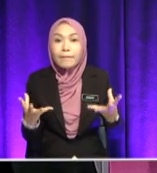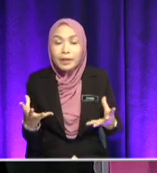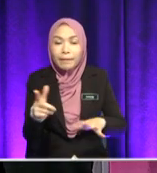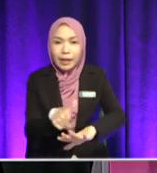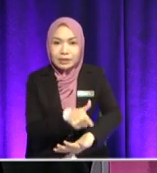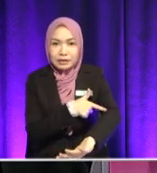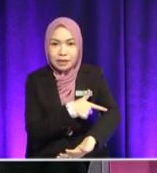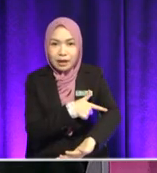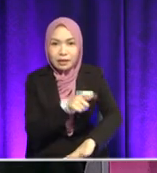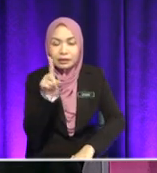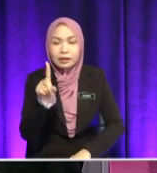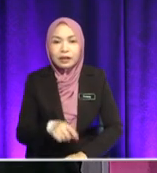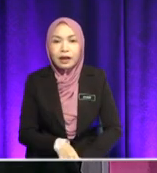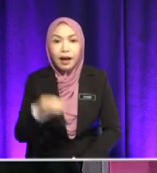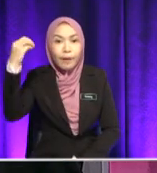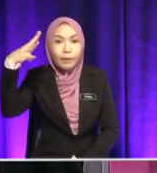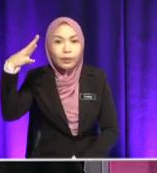lampu satu kipas